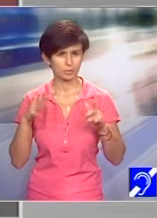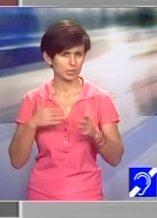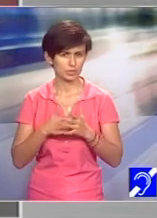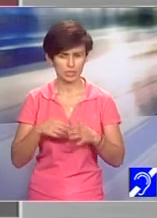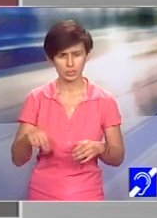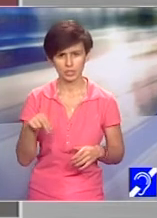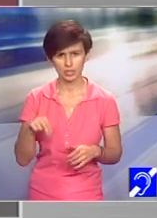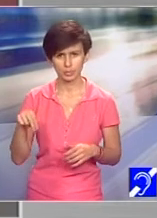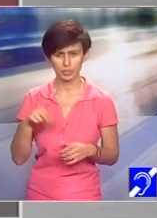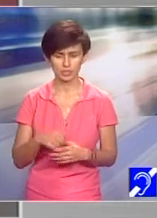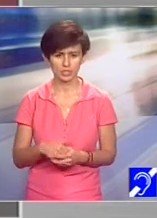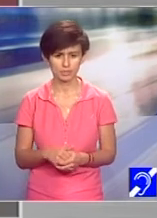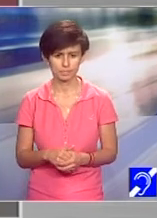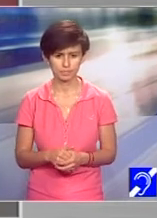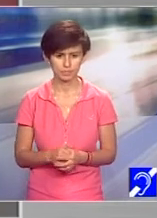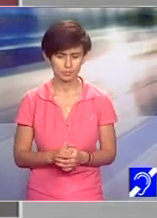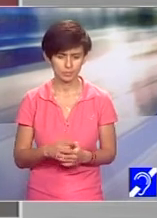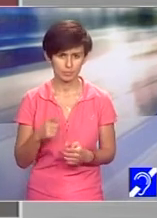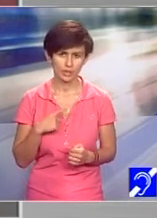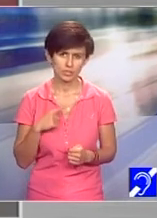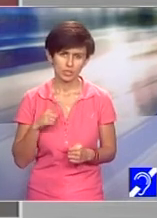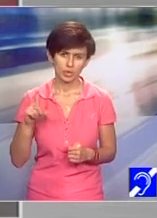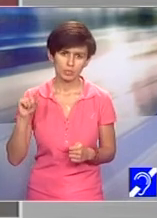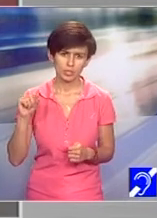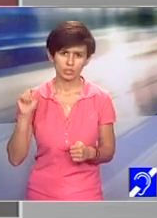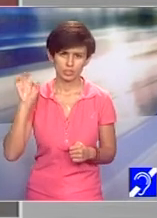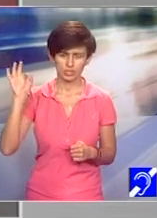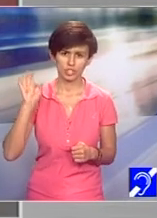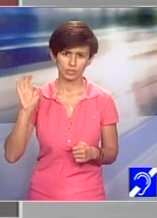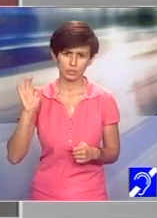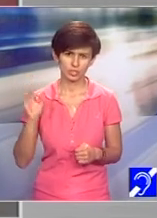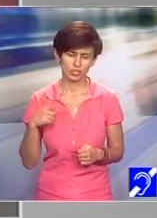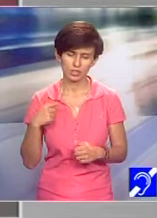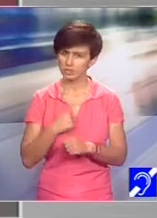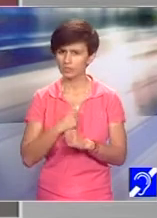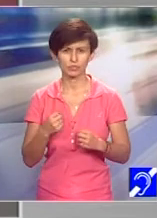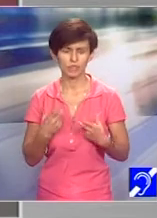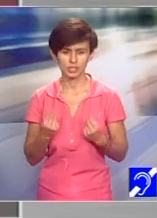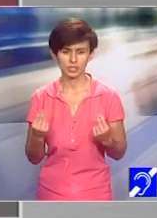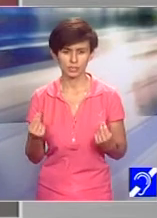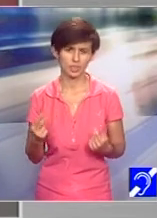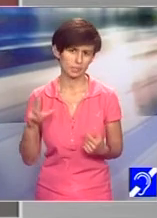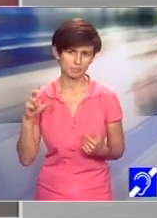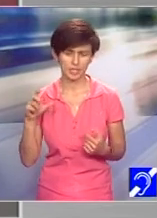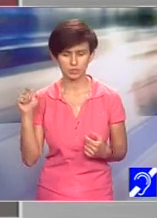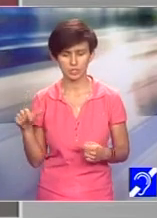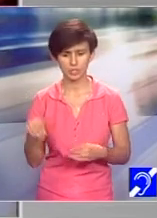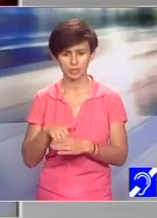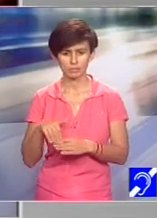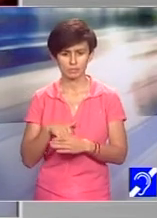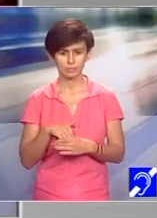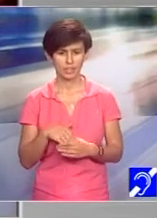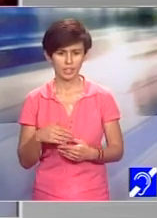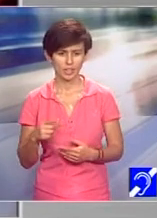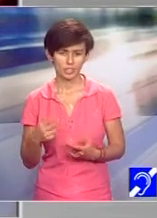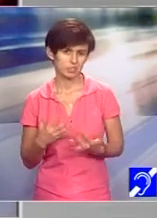vă dați seama, ne îndreptăm spre 20%, care e enorm, enorm. La 300 și ceva de angajați cât suntem noi,